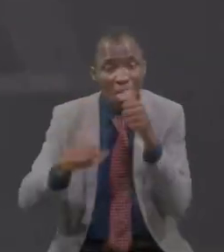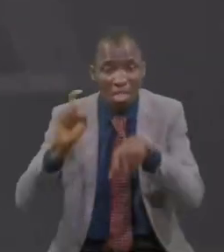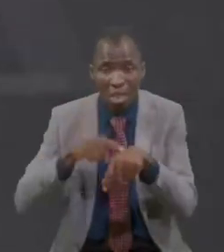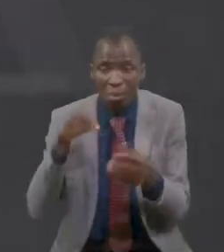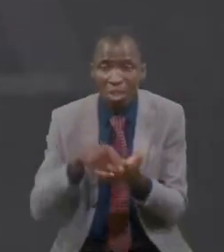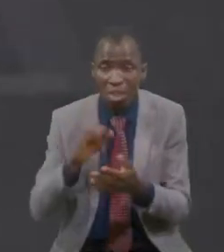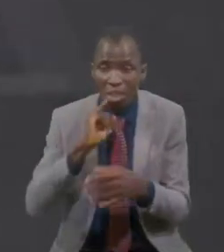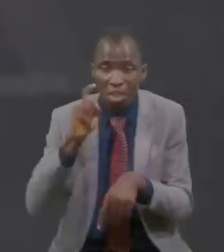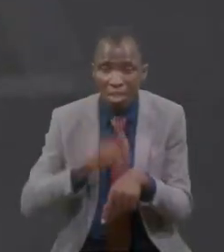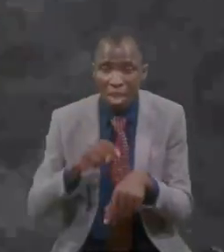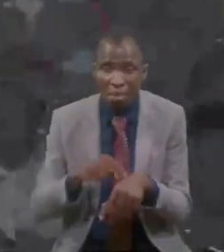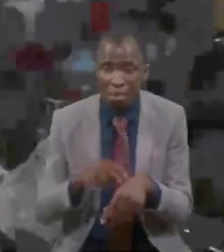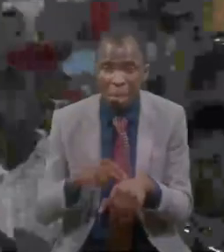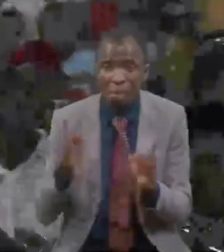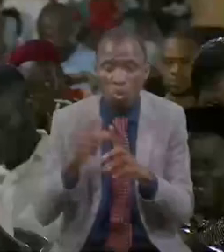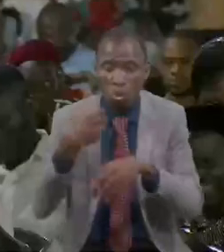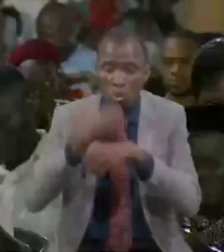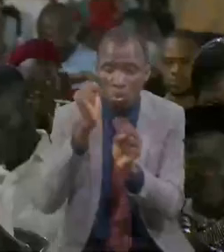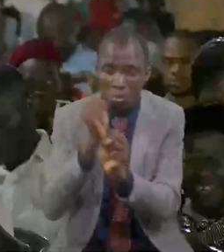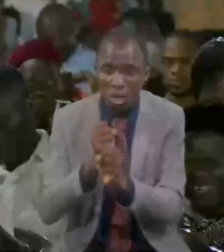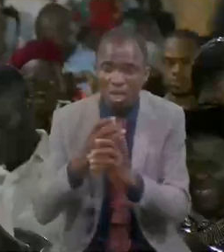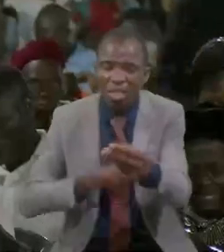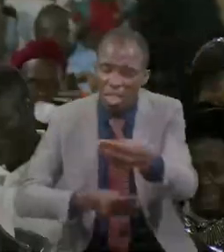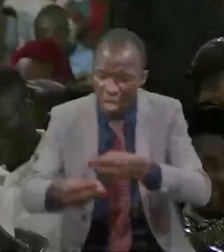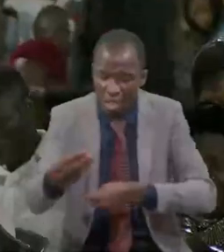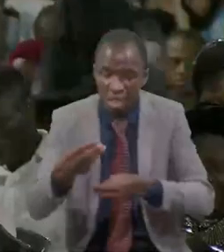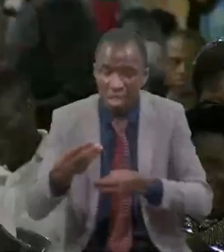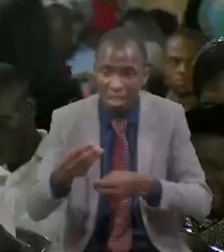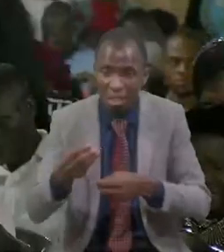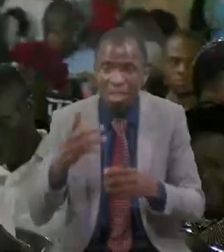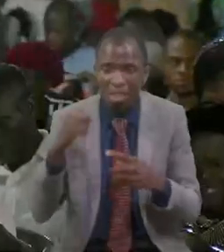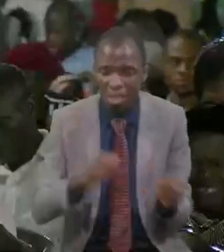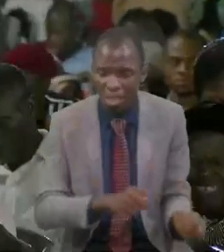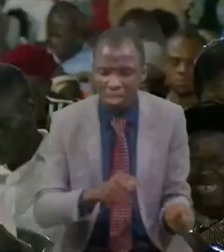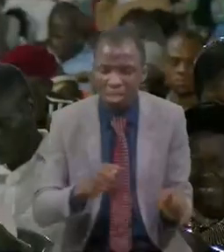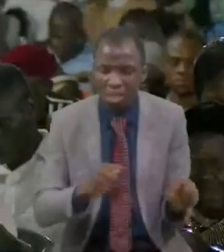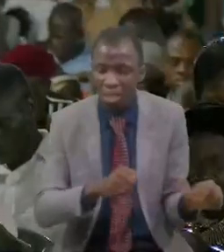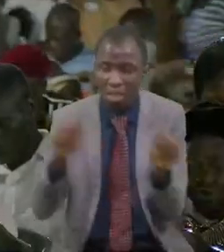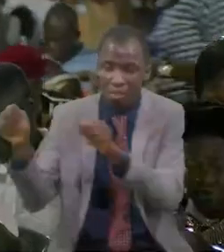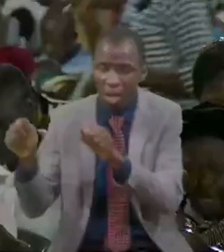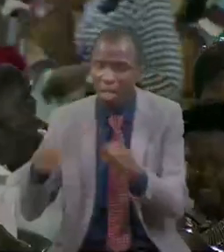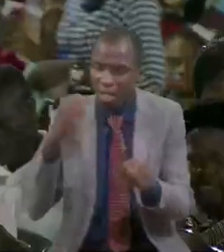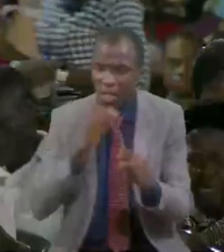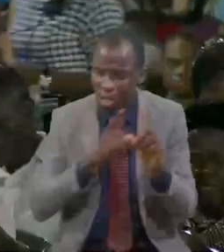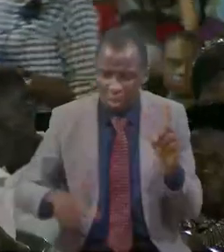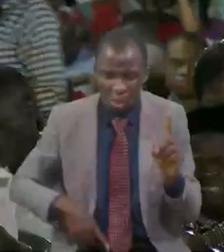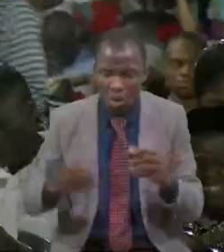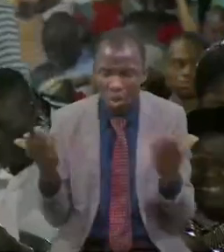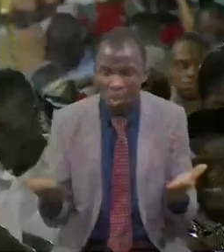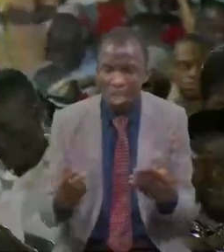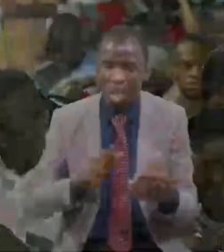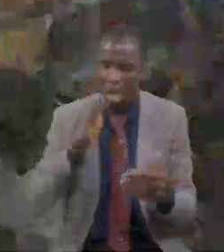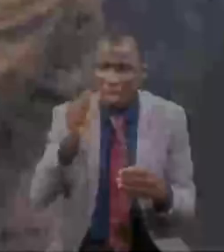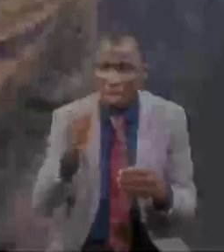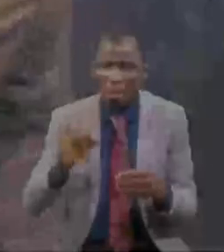l'heure de de faire l'échange et le transfer disant Seigneur me voici j'ai décidé